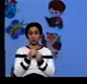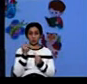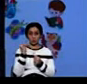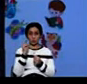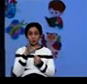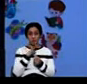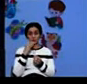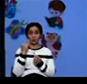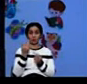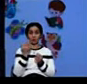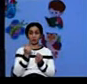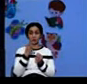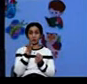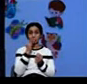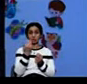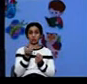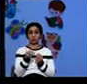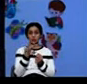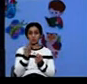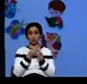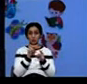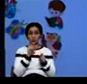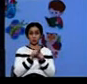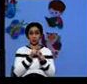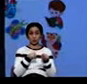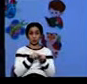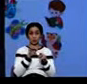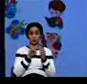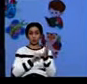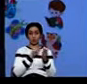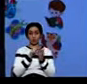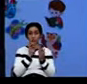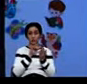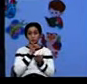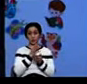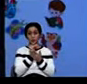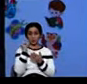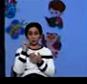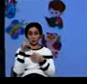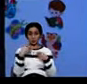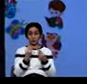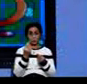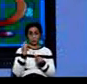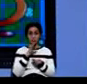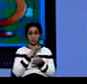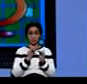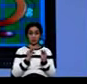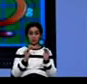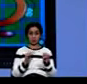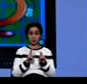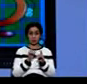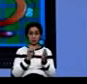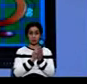sanashni o'rgandik va sen necha yoshdasan kabi savollarga javob berishni o'rgandik.